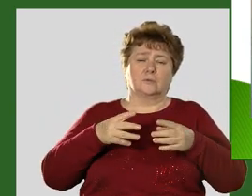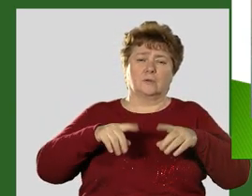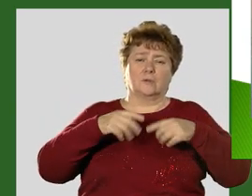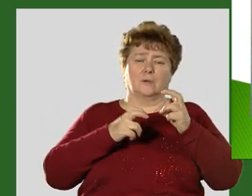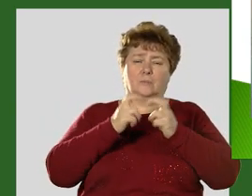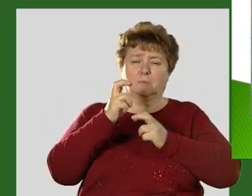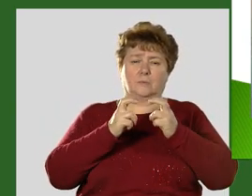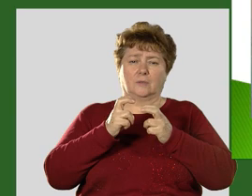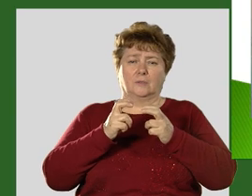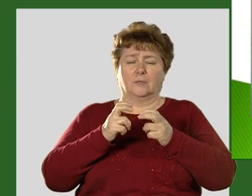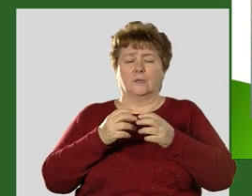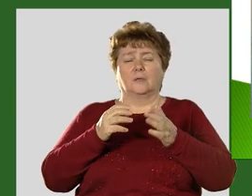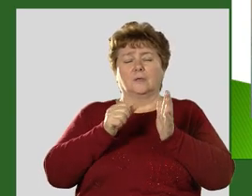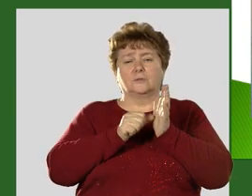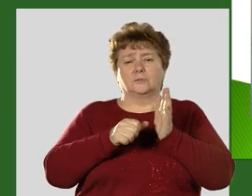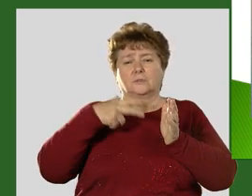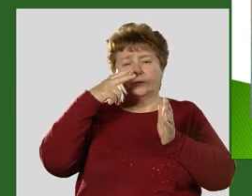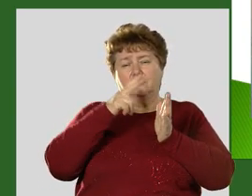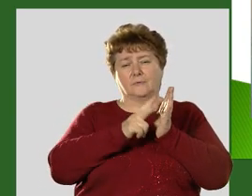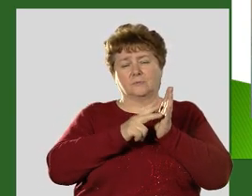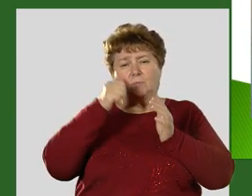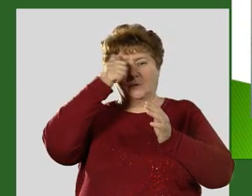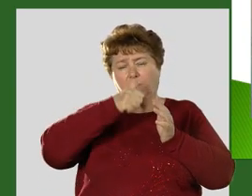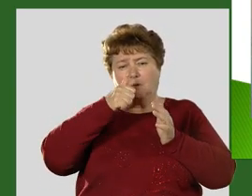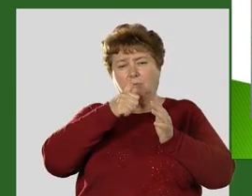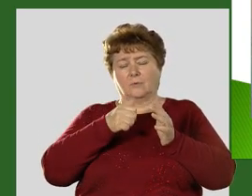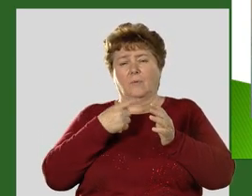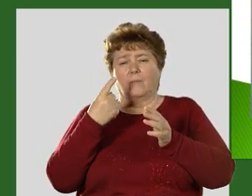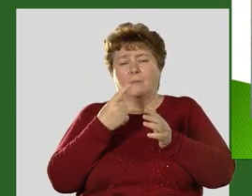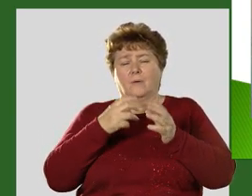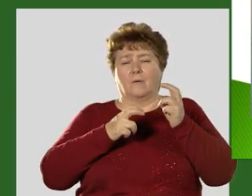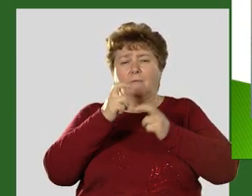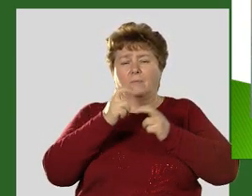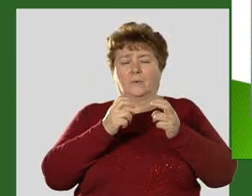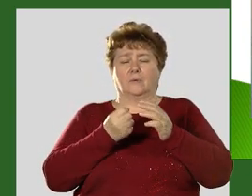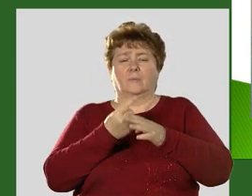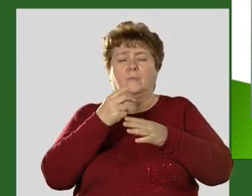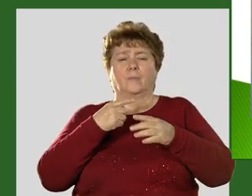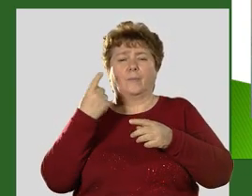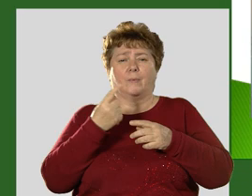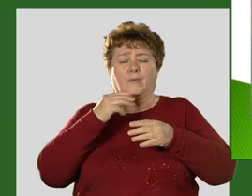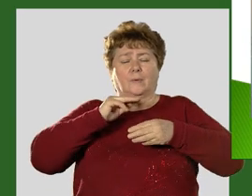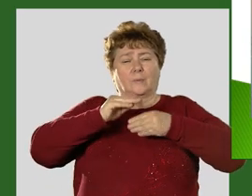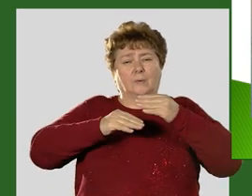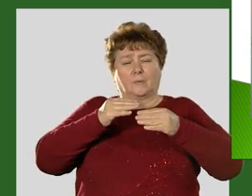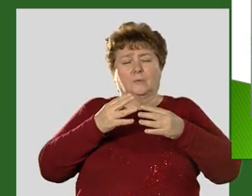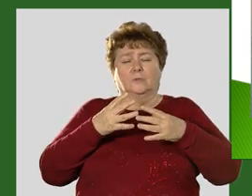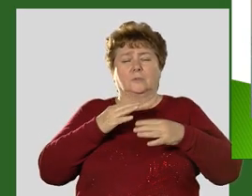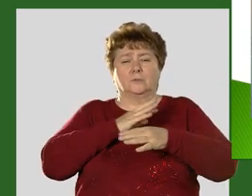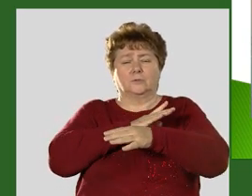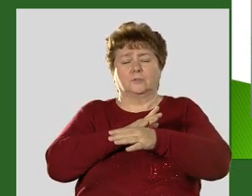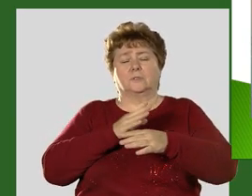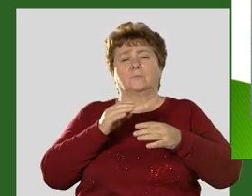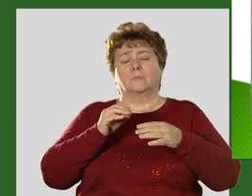предприятий. В 1968 году появилась первая фабрика по первичной переработке шерсти в